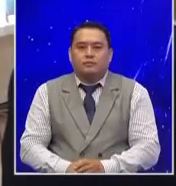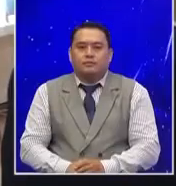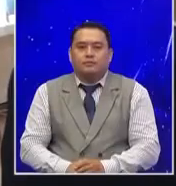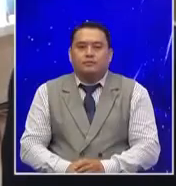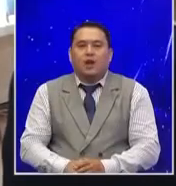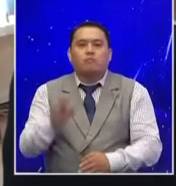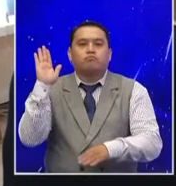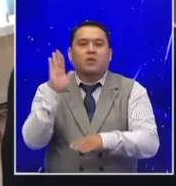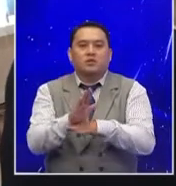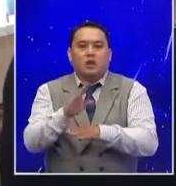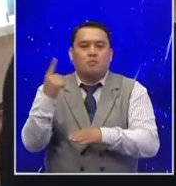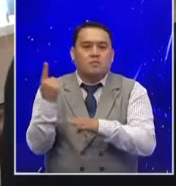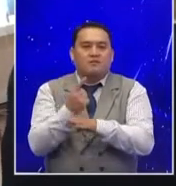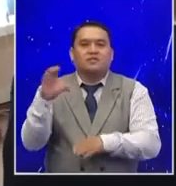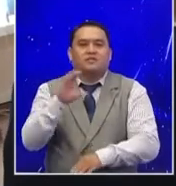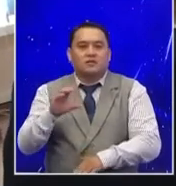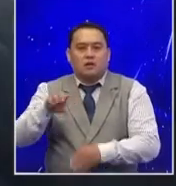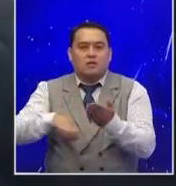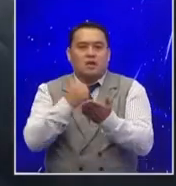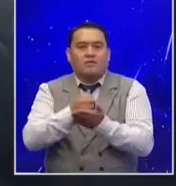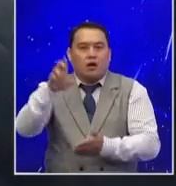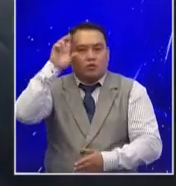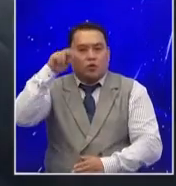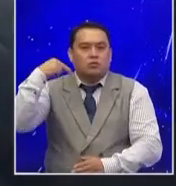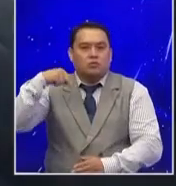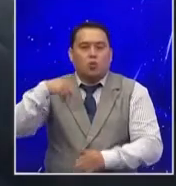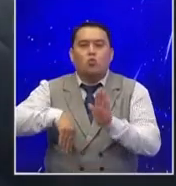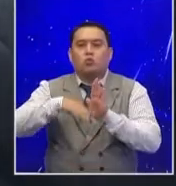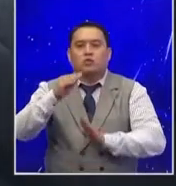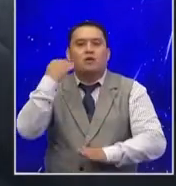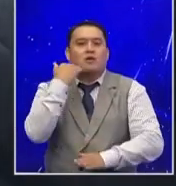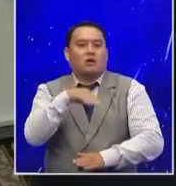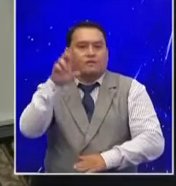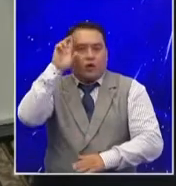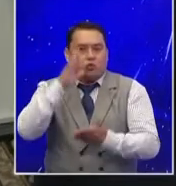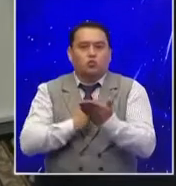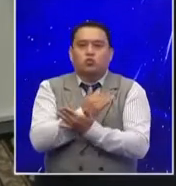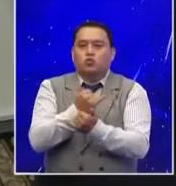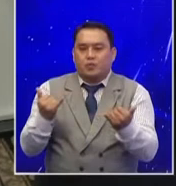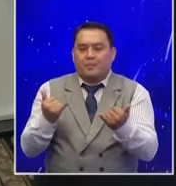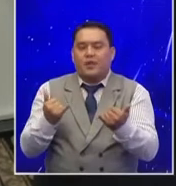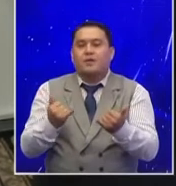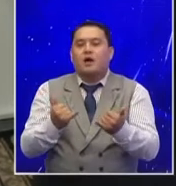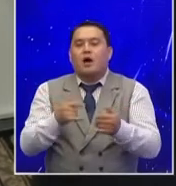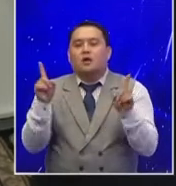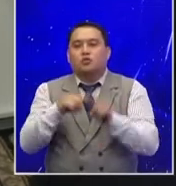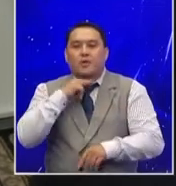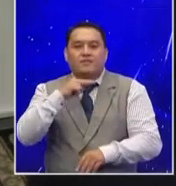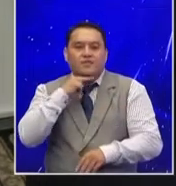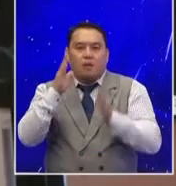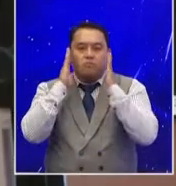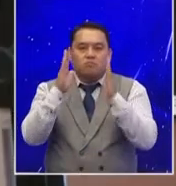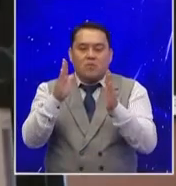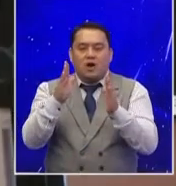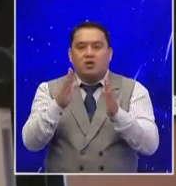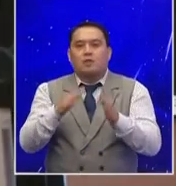своем послании от 1 сентября глава государства озвучил способ улучшения качества государственной службы. Уделил особое внимание и